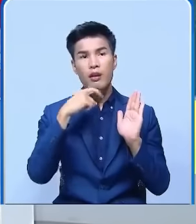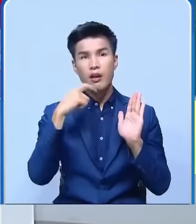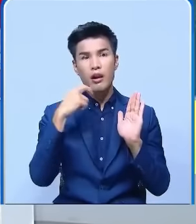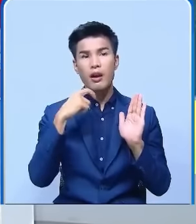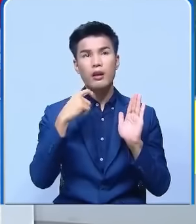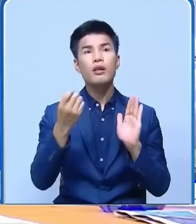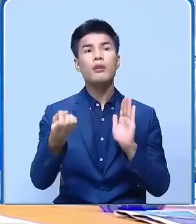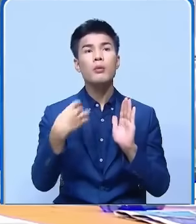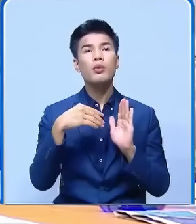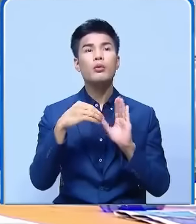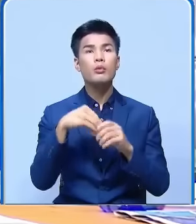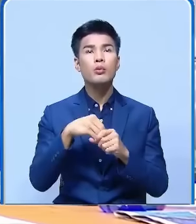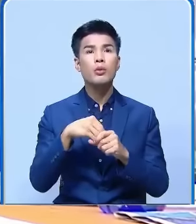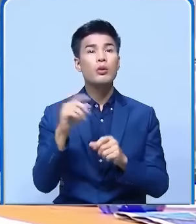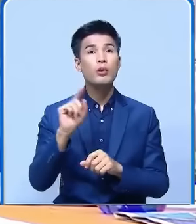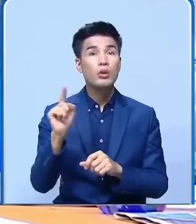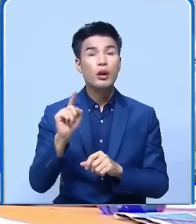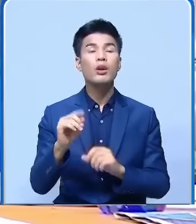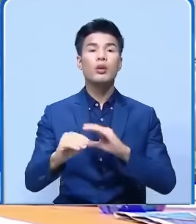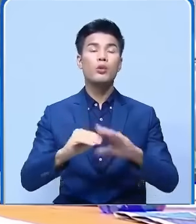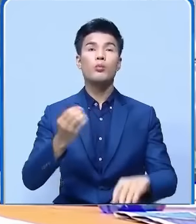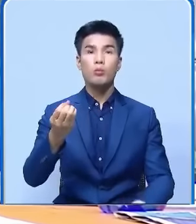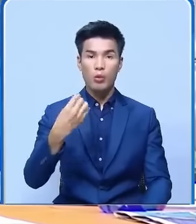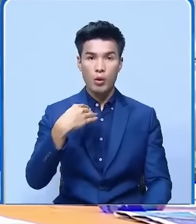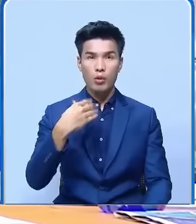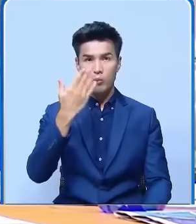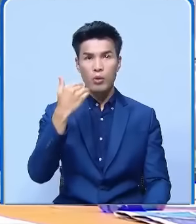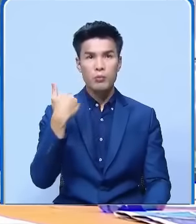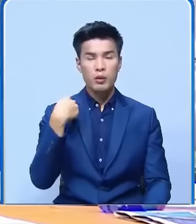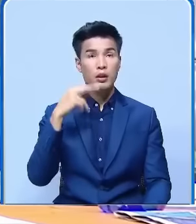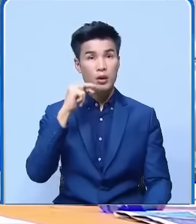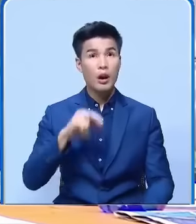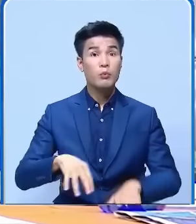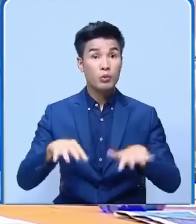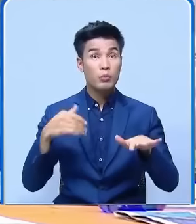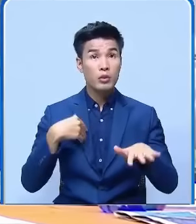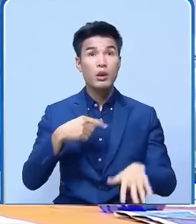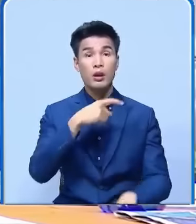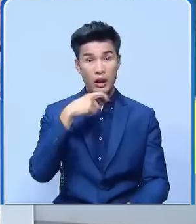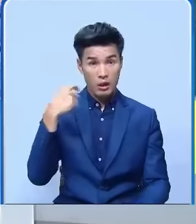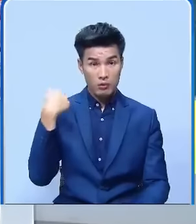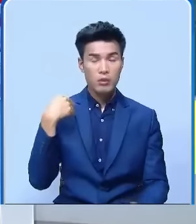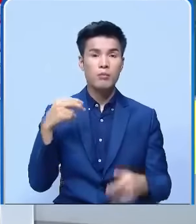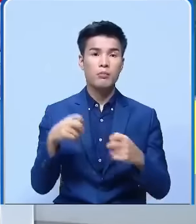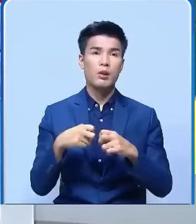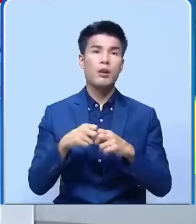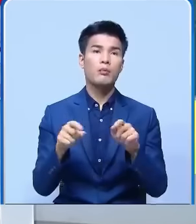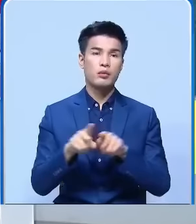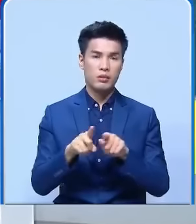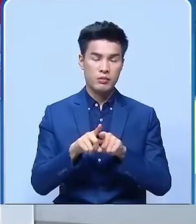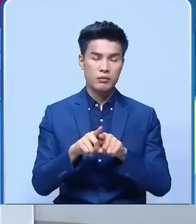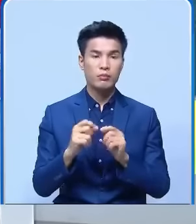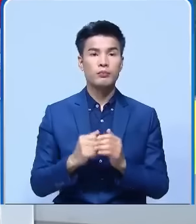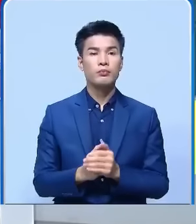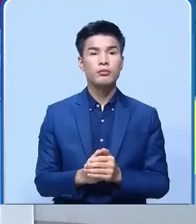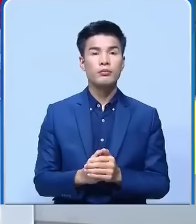สระอยู่ในพื้นที่จังหวัดไหนยังไงคะส่งข่าวมาบอกเราหน่อยเพราะว่าไม่ได้มีแค่เรื่องน้ำท่วมจริงๆน้ำแล้งก็เป็นปัญหาเหมือนกันในพื้นที่ภาคอีสานนะคะค